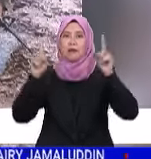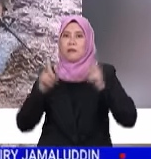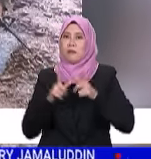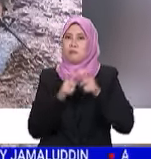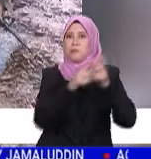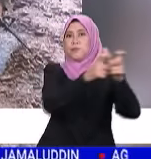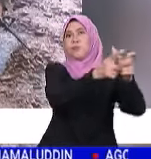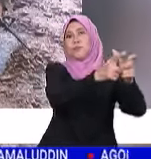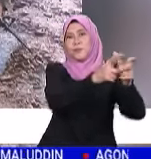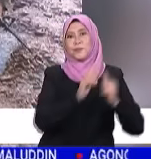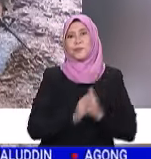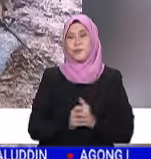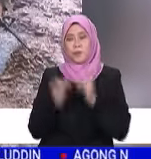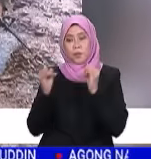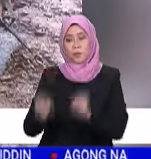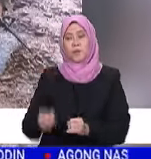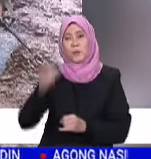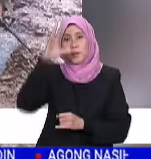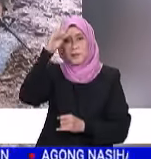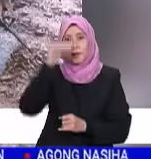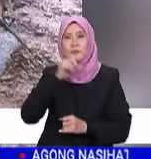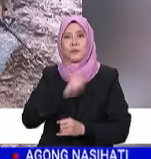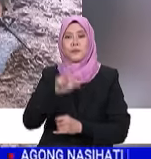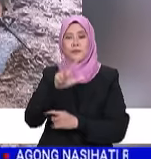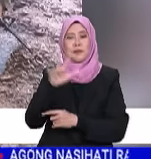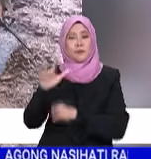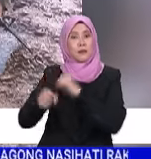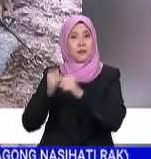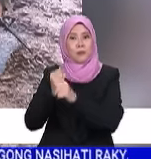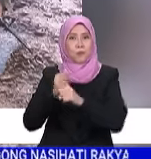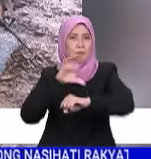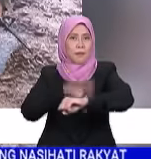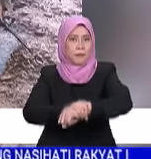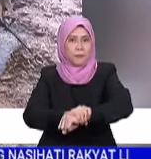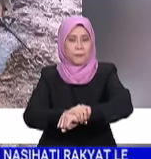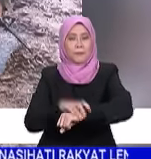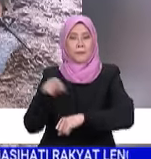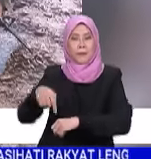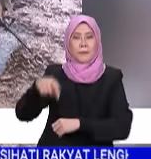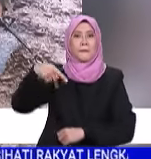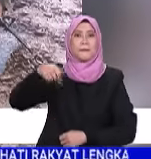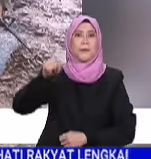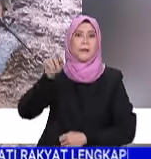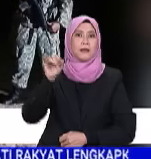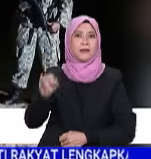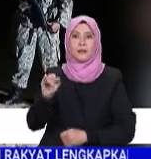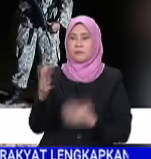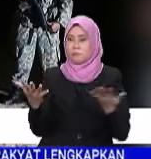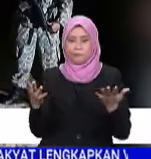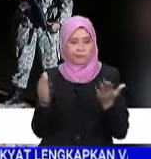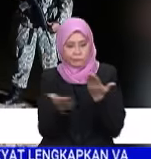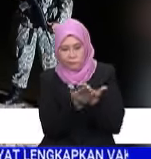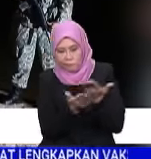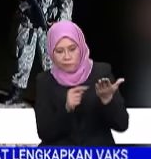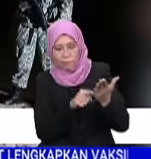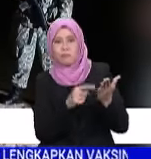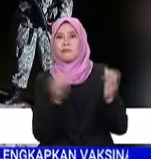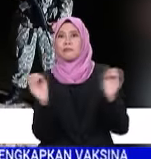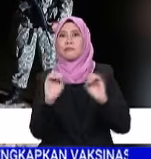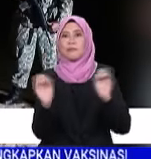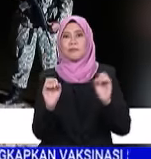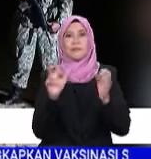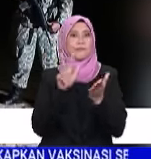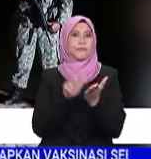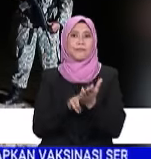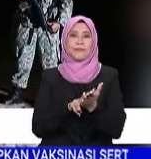diri individu lelaki berusia 35 tahun yang ditahan merupakan Parti berikutan tidak mempunyai dokumen perjalanan